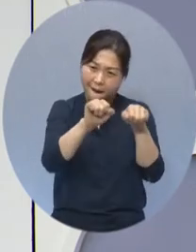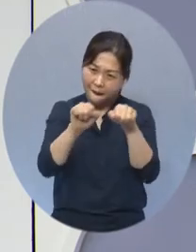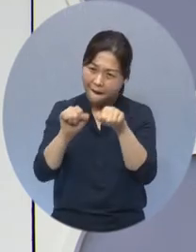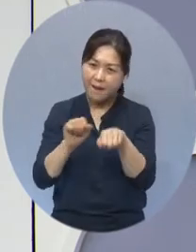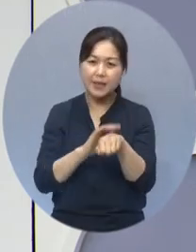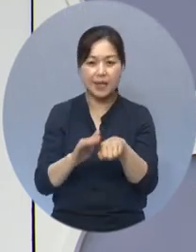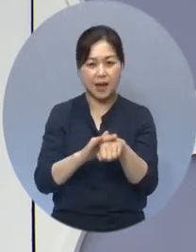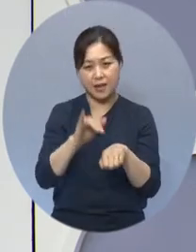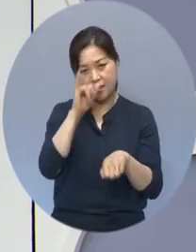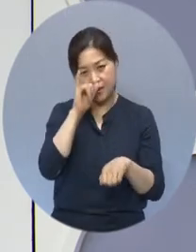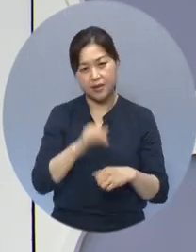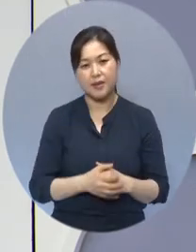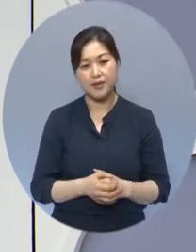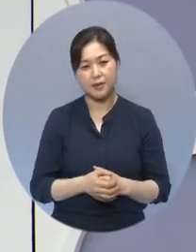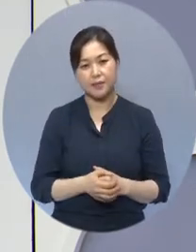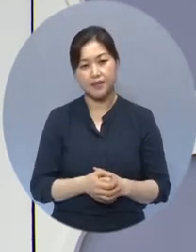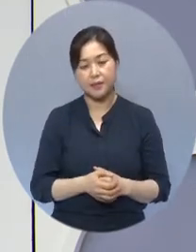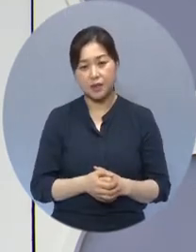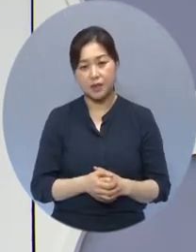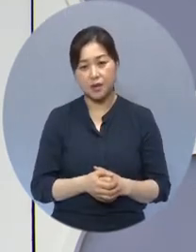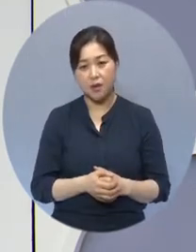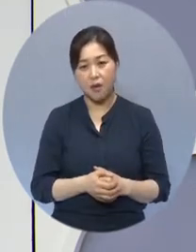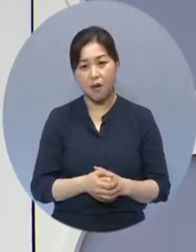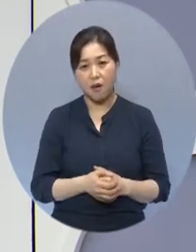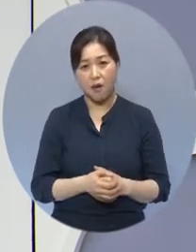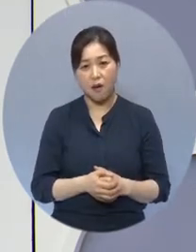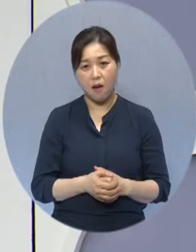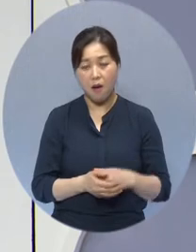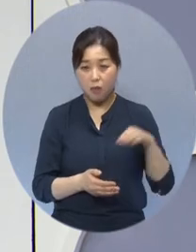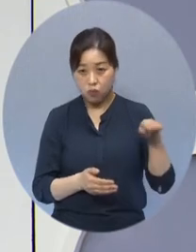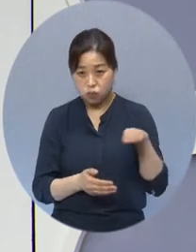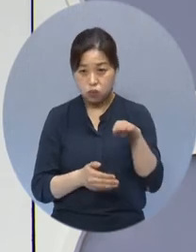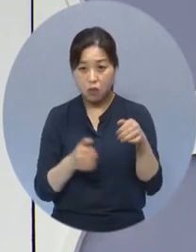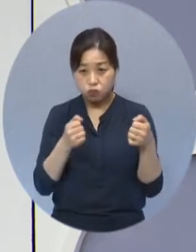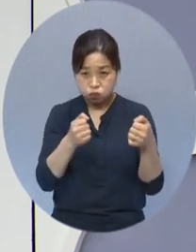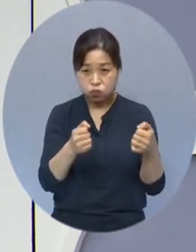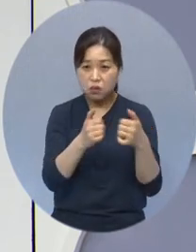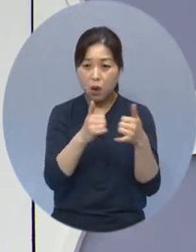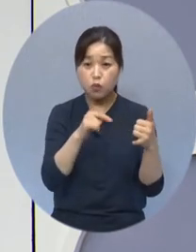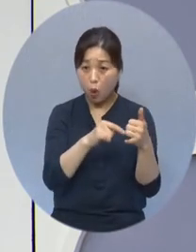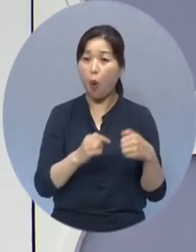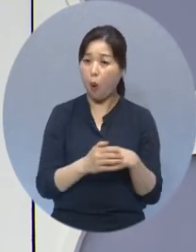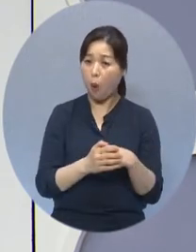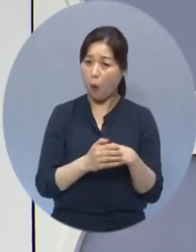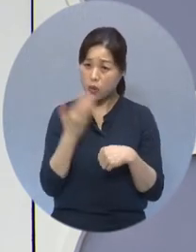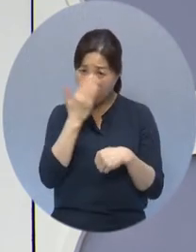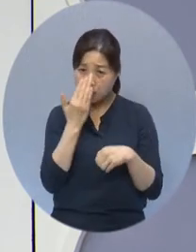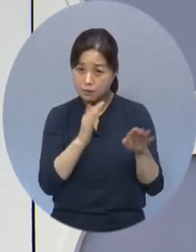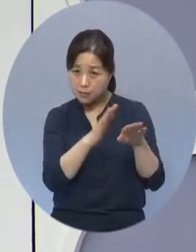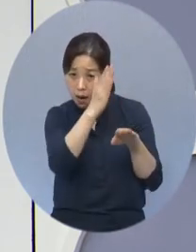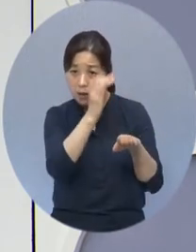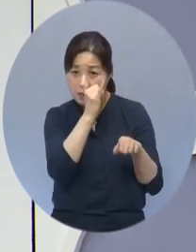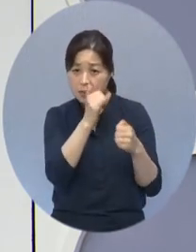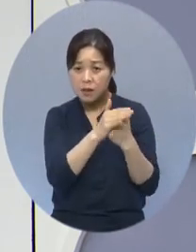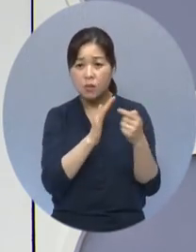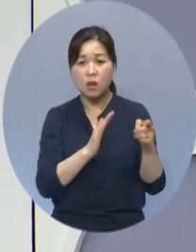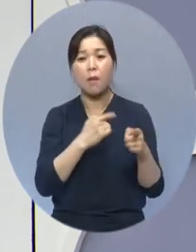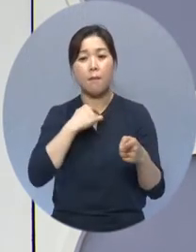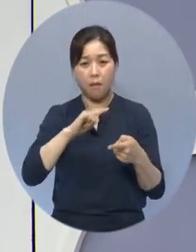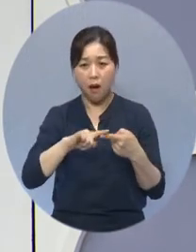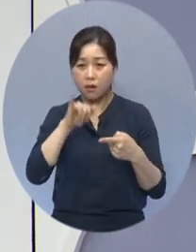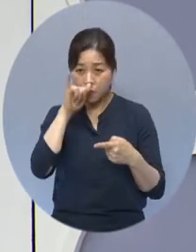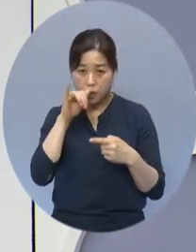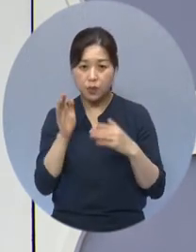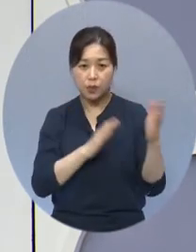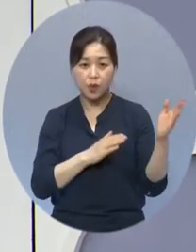그렇죠. 네. 그러니까 그 이용하는 고객들에게도 만족감을 주고 그다음에 요즘 이제 반려동물을 많이 키우잖아요.